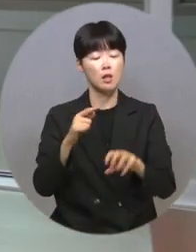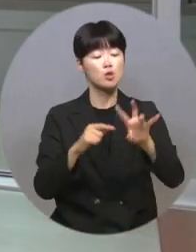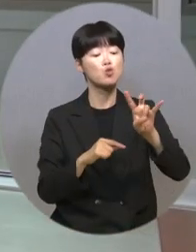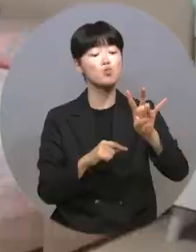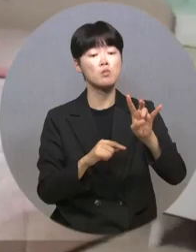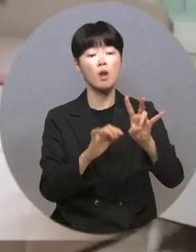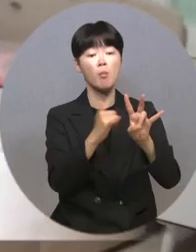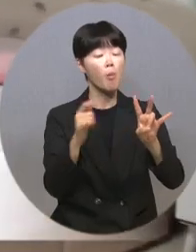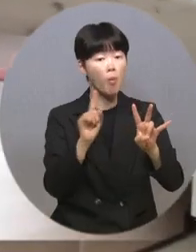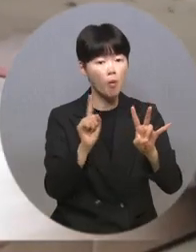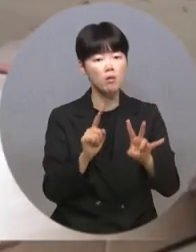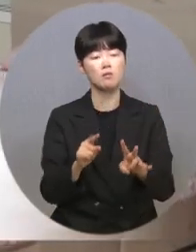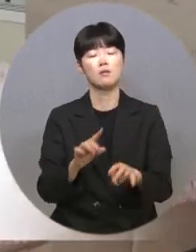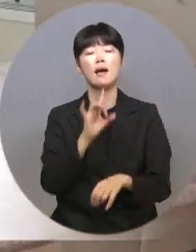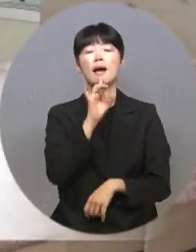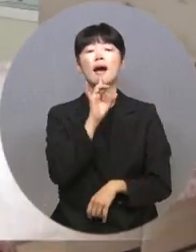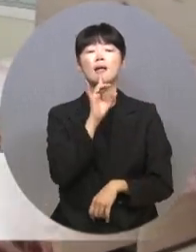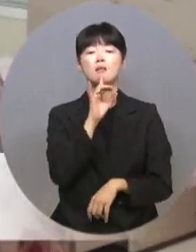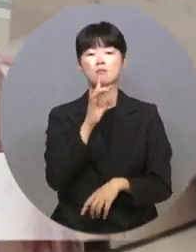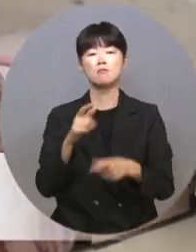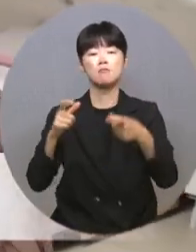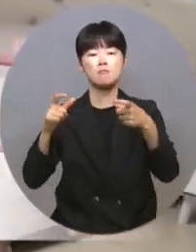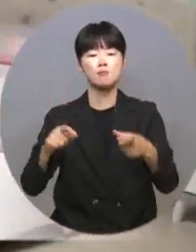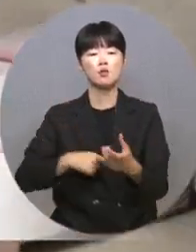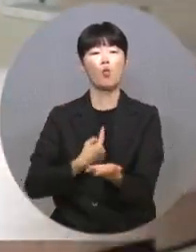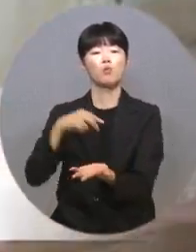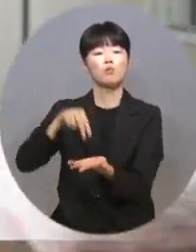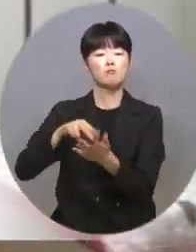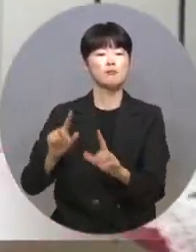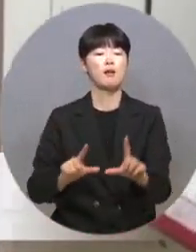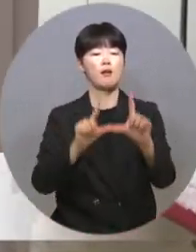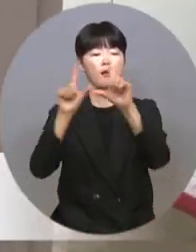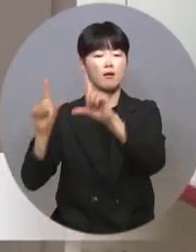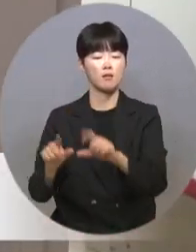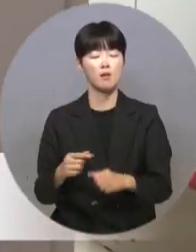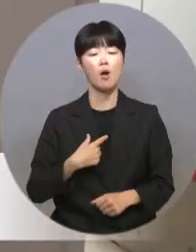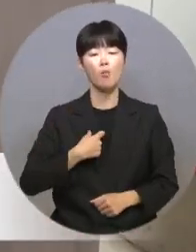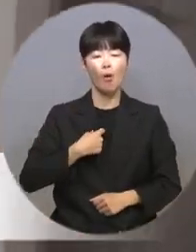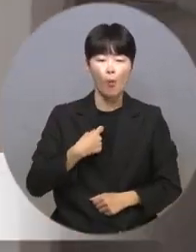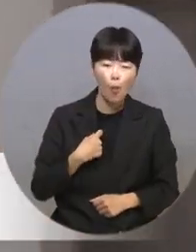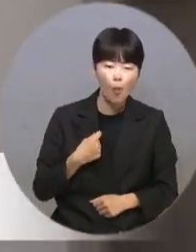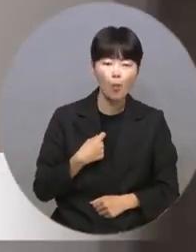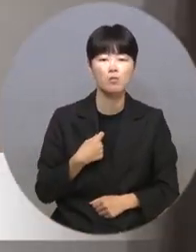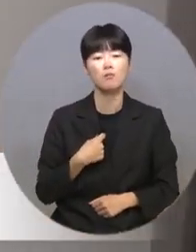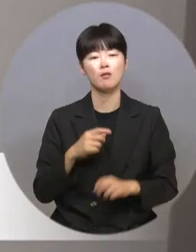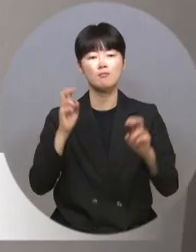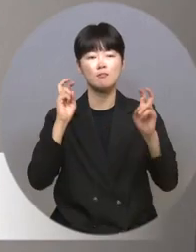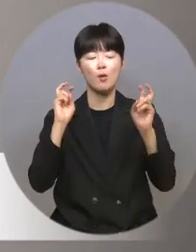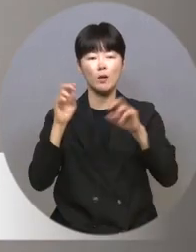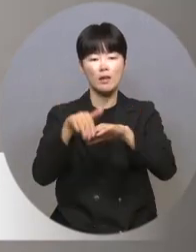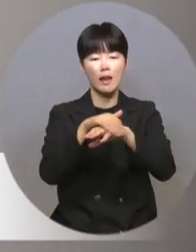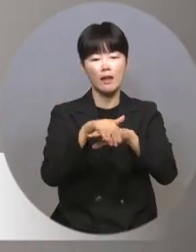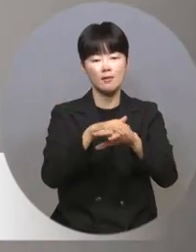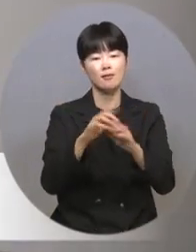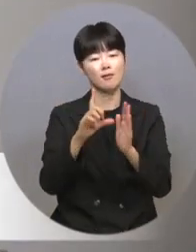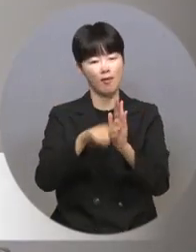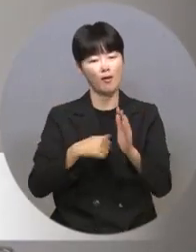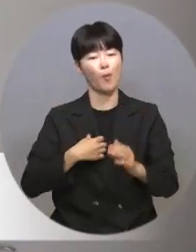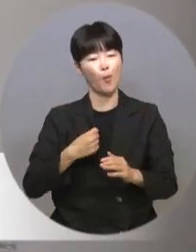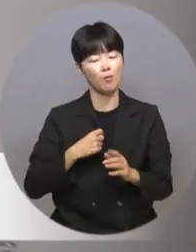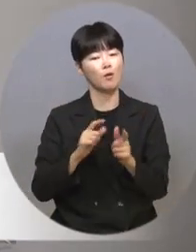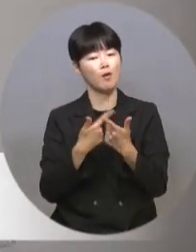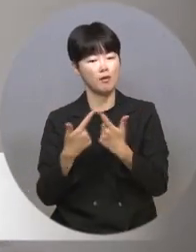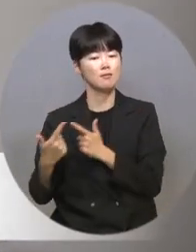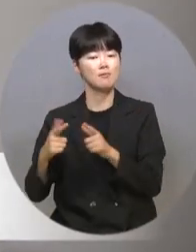살고 있습니다. 저희 식구들 뭐 복장이나 이런 거 출근 전에 확인해주고 일상적인 생활 지원하죠.